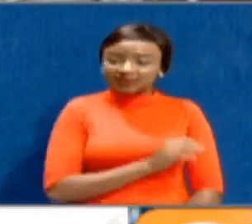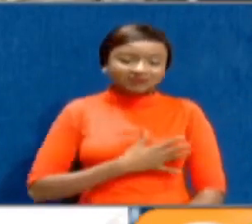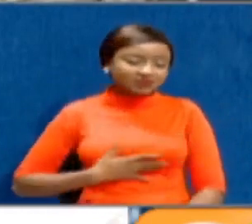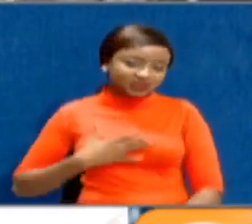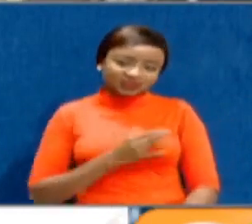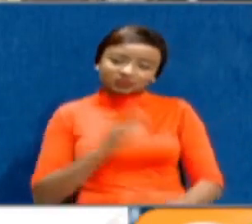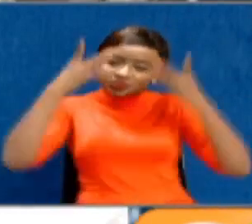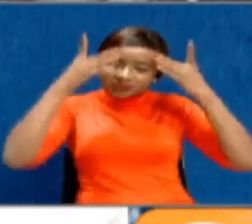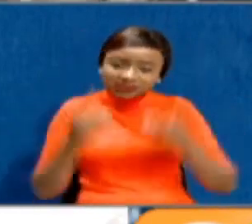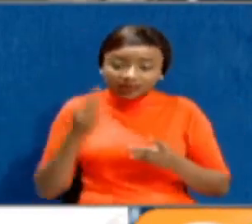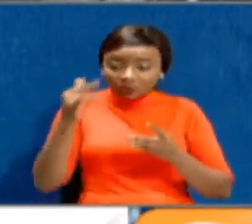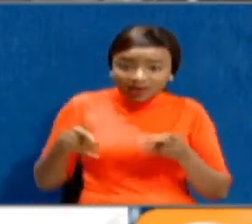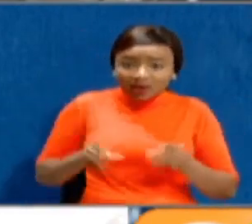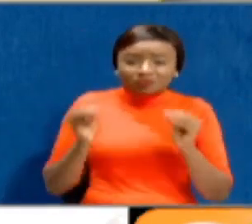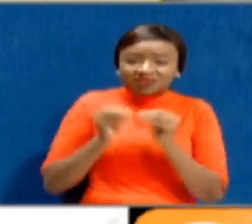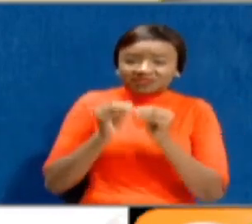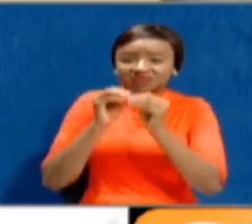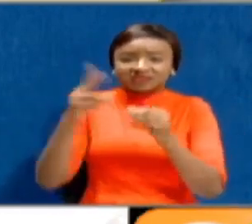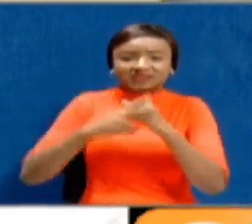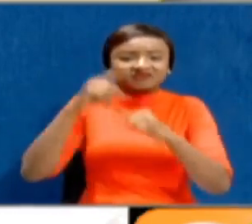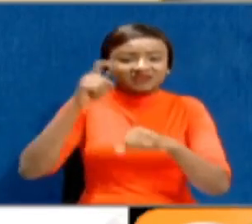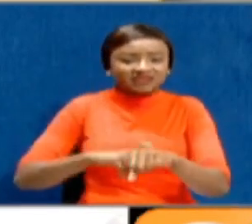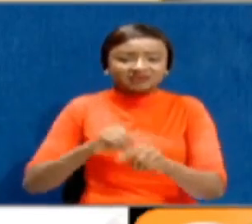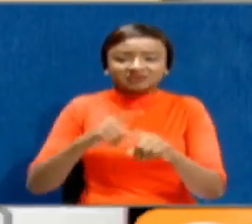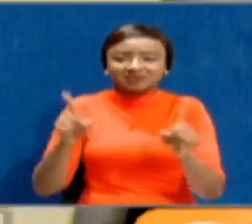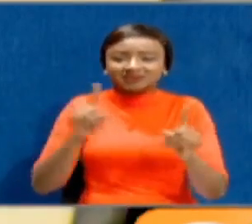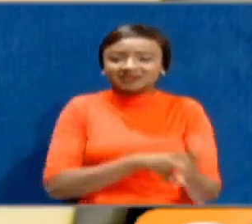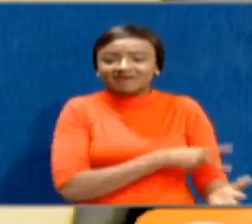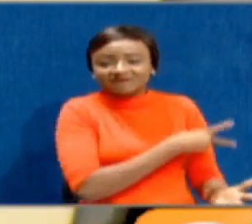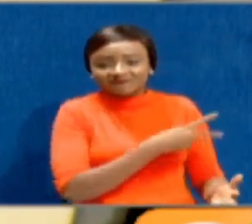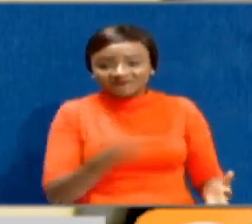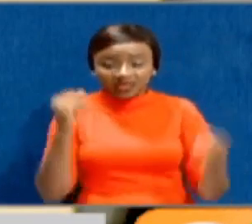wameshindwa kuwafikiana kutafuta mwafaka haraka. Haya mambo yote